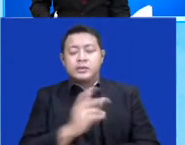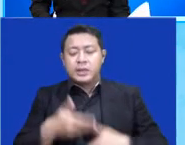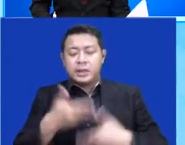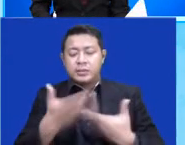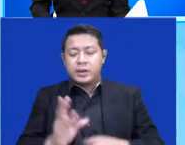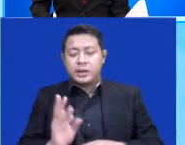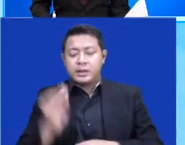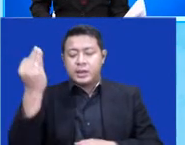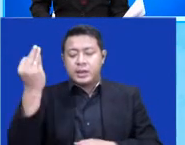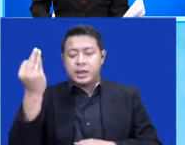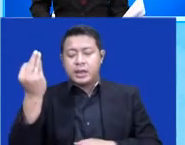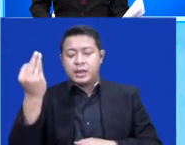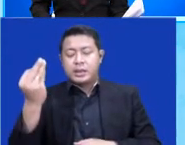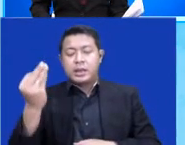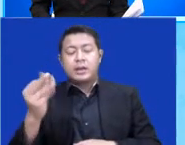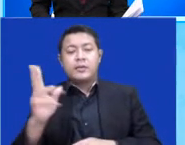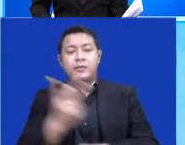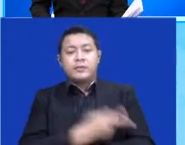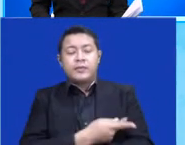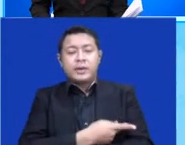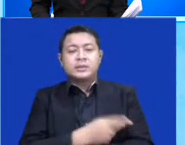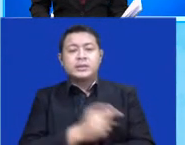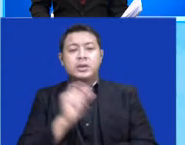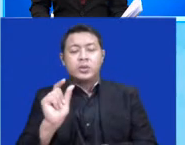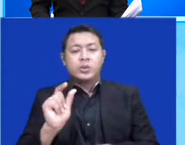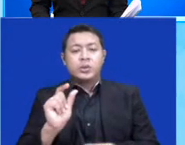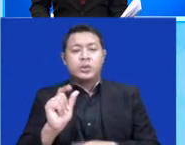Jakarta. Vaksinasi untuk